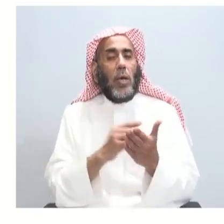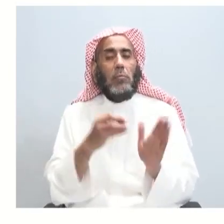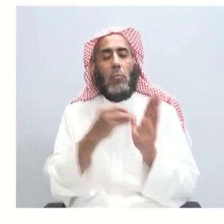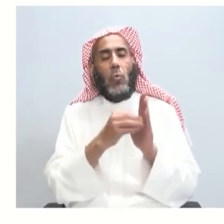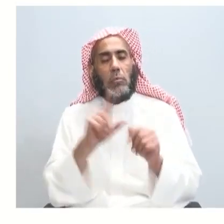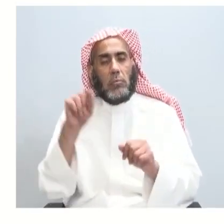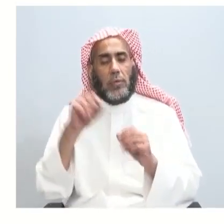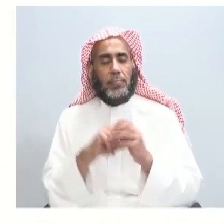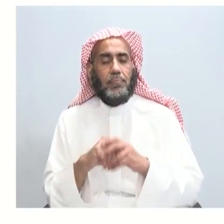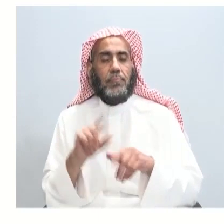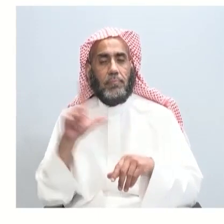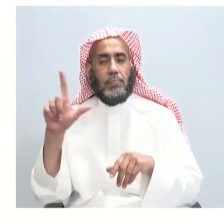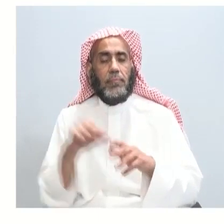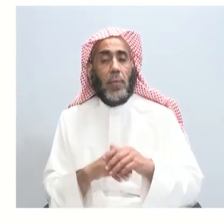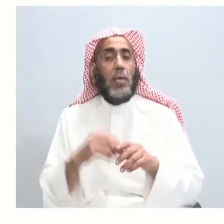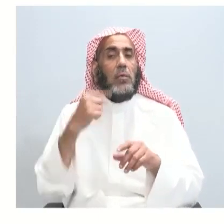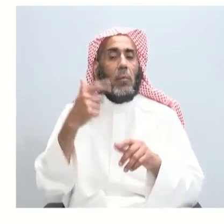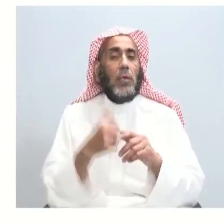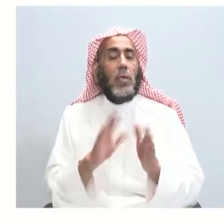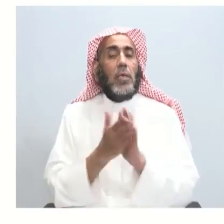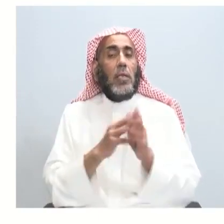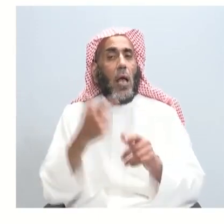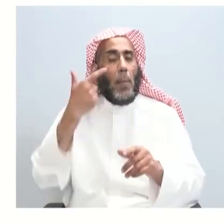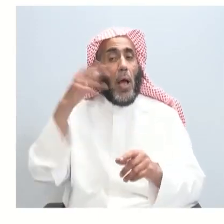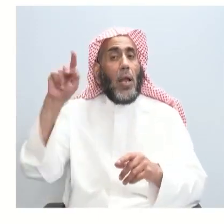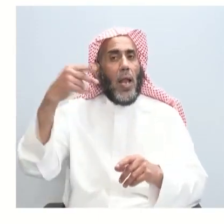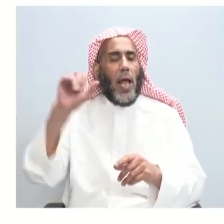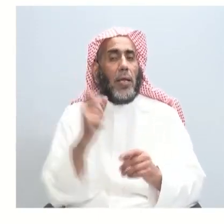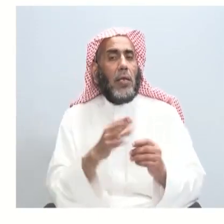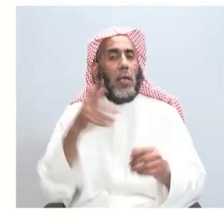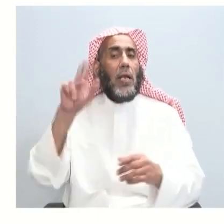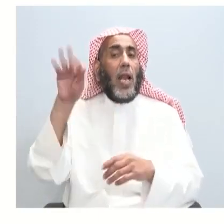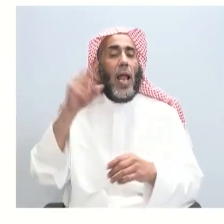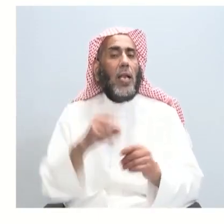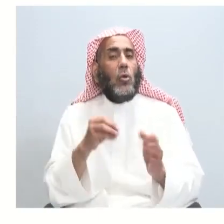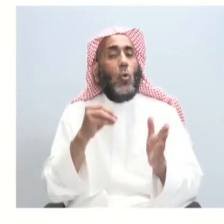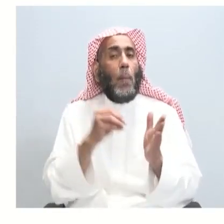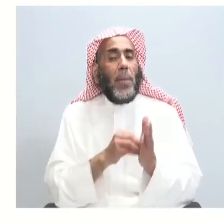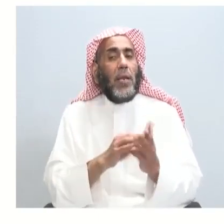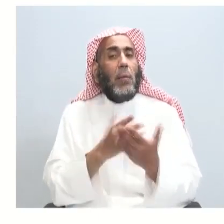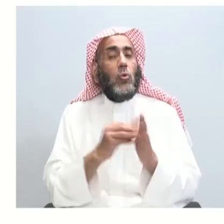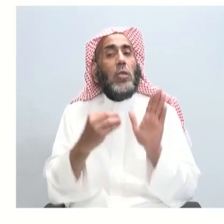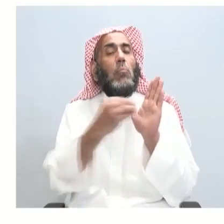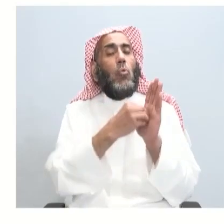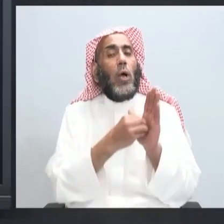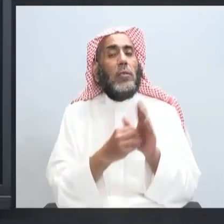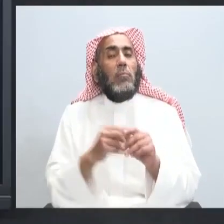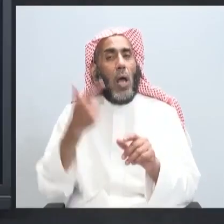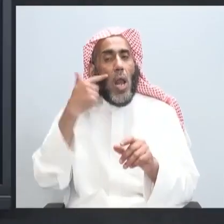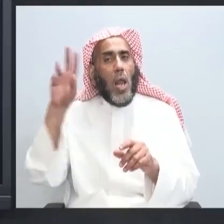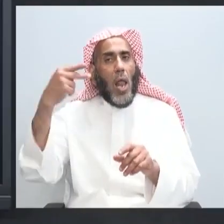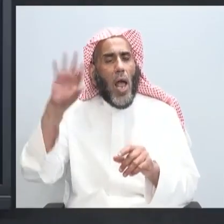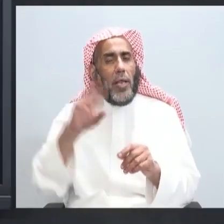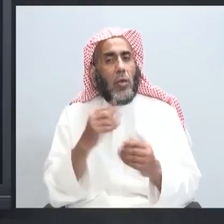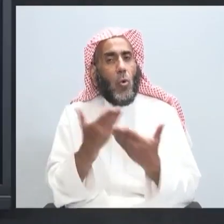الموضوعات ممتاز سابعا كتاب العين الخليل يعد من معاجم الموضوعات العين كما عرفنا